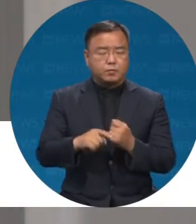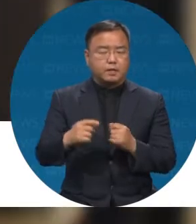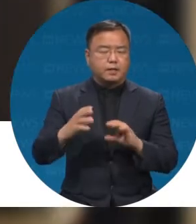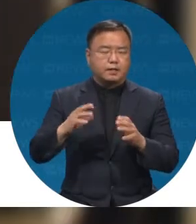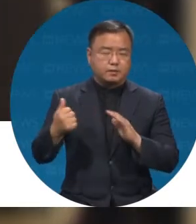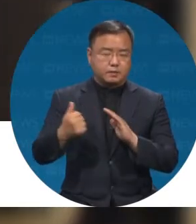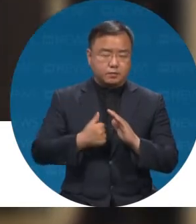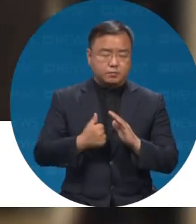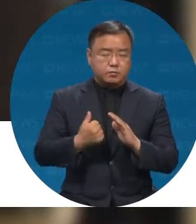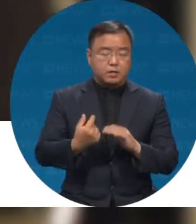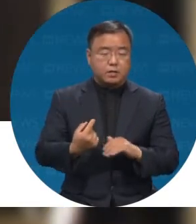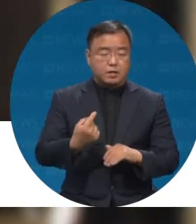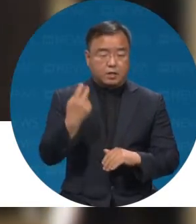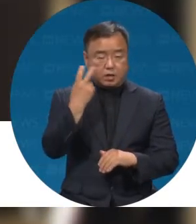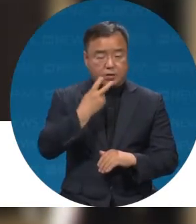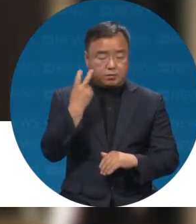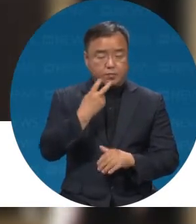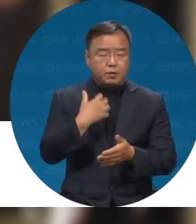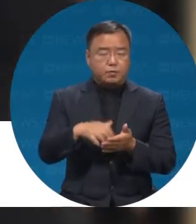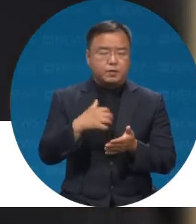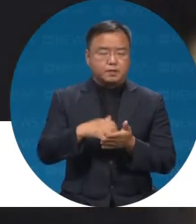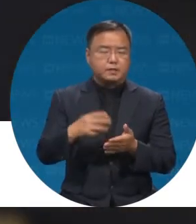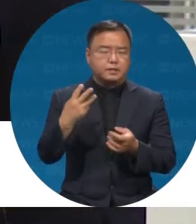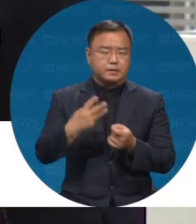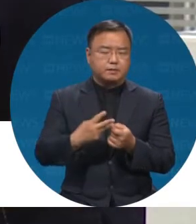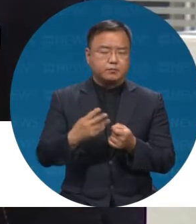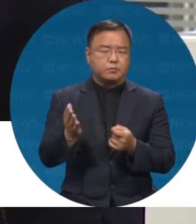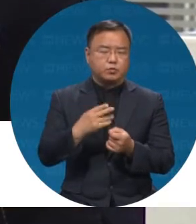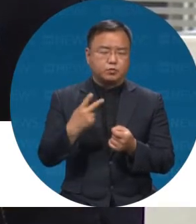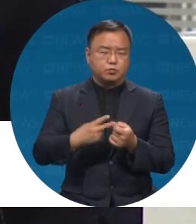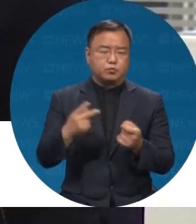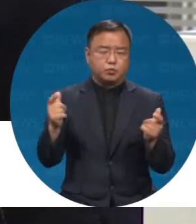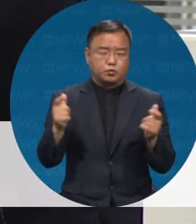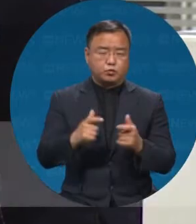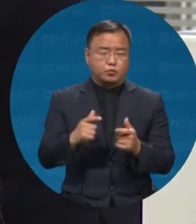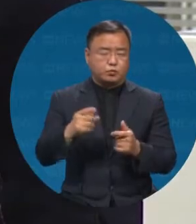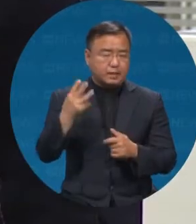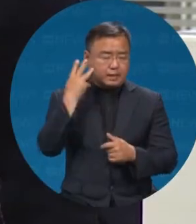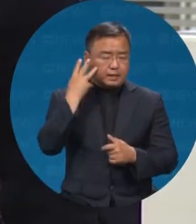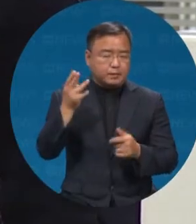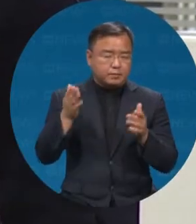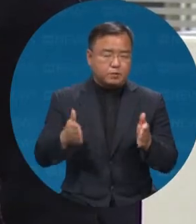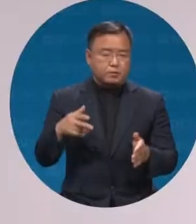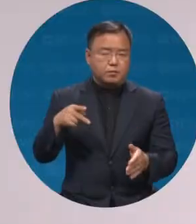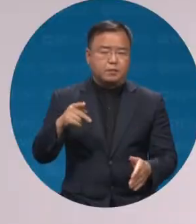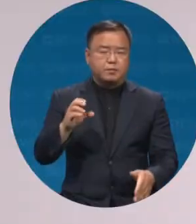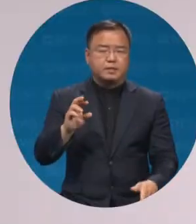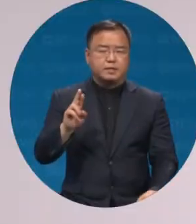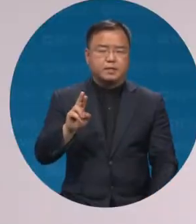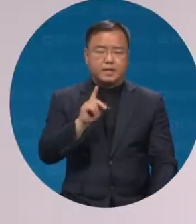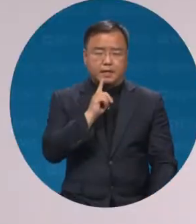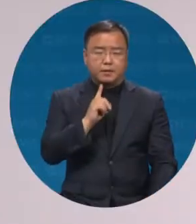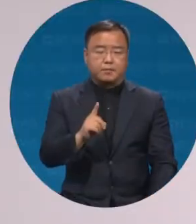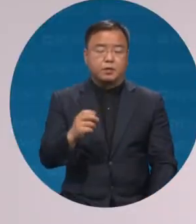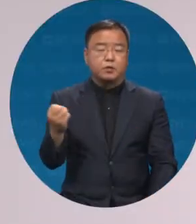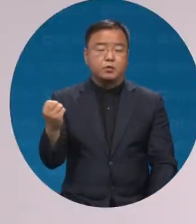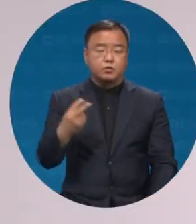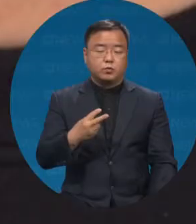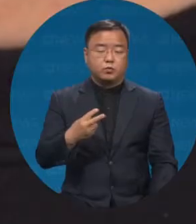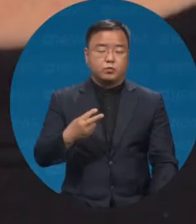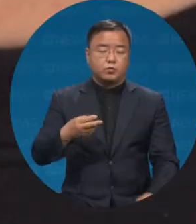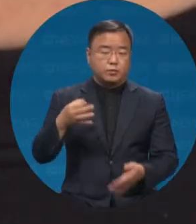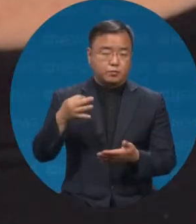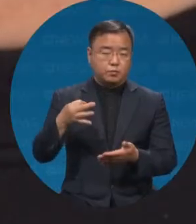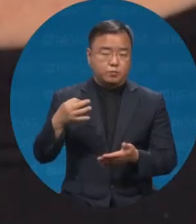이국땅 1 하게 돼 있는 pcr 검사는 3일 이내로 조정했습니다 비용 부담을 낮추기 위해 입국 전 pcr